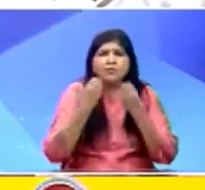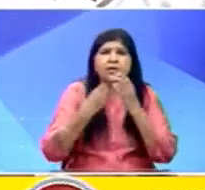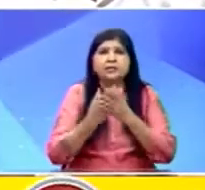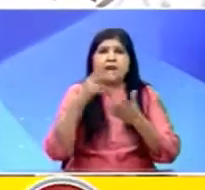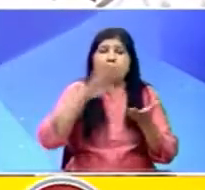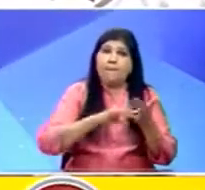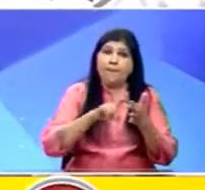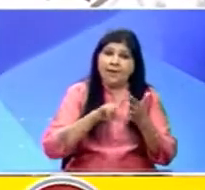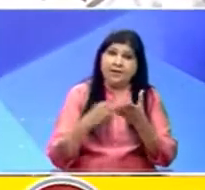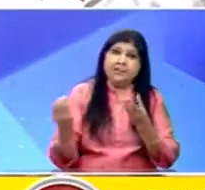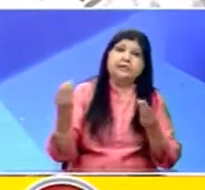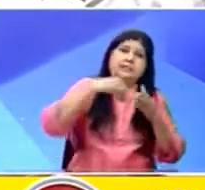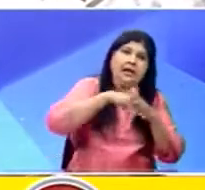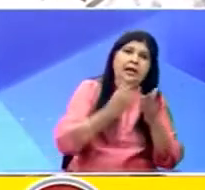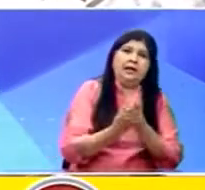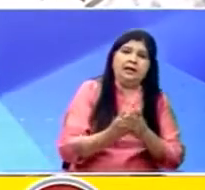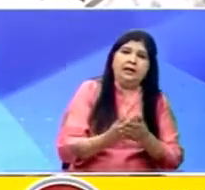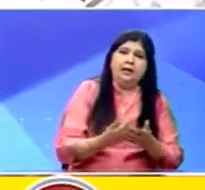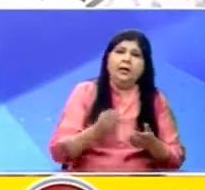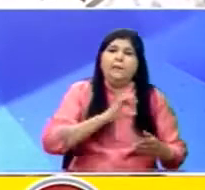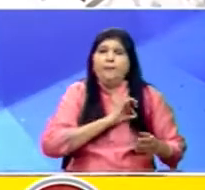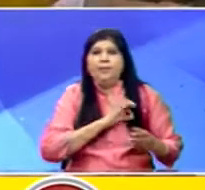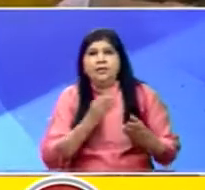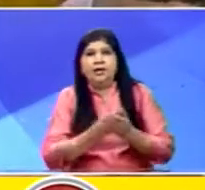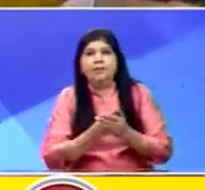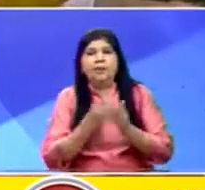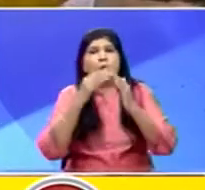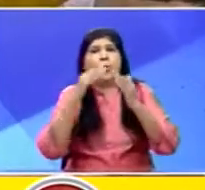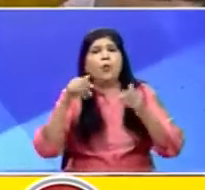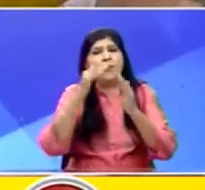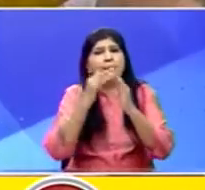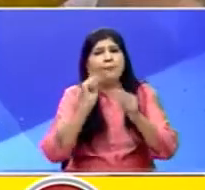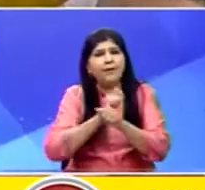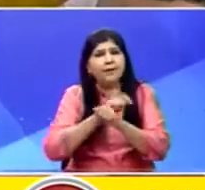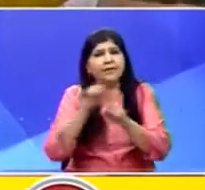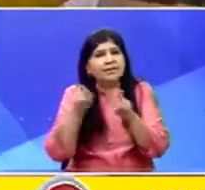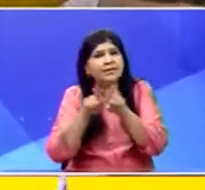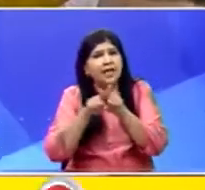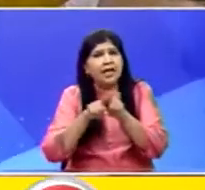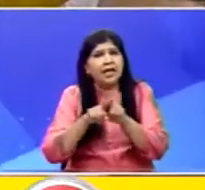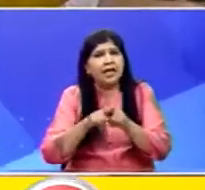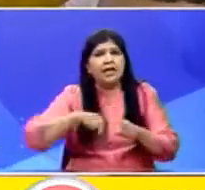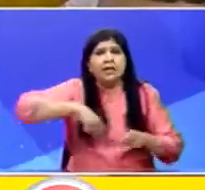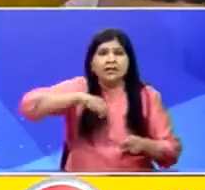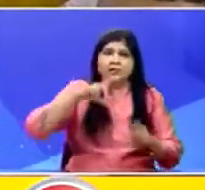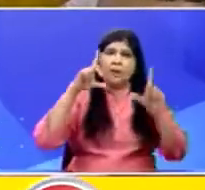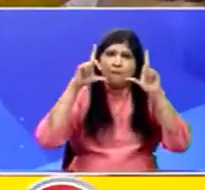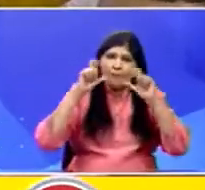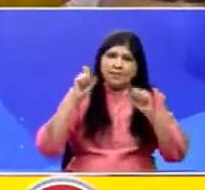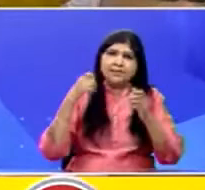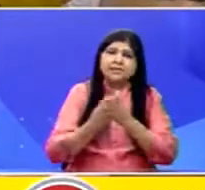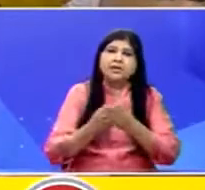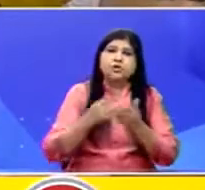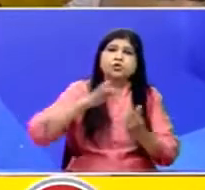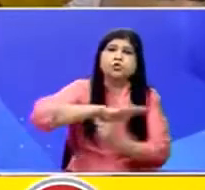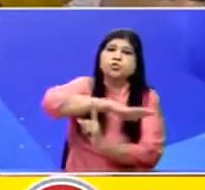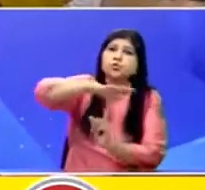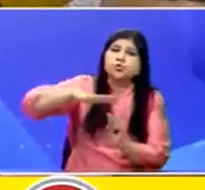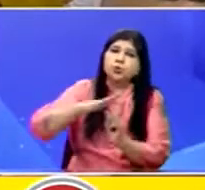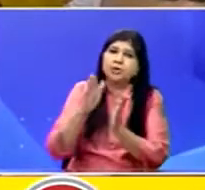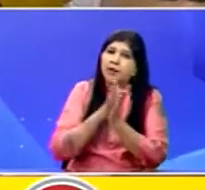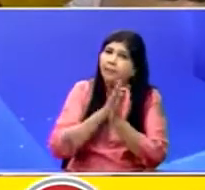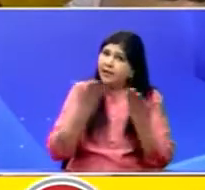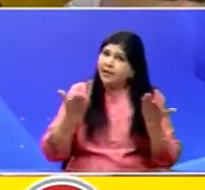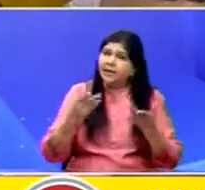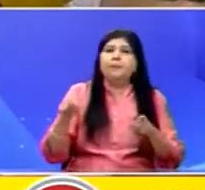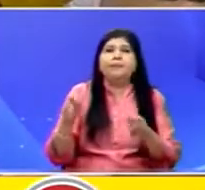का उपयोग करते हैं। आप अपने घरों में बने ऐसे पकवानों की तस्वीरें सोशल मीडिया पर जरूर शेयर